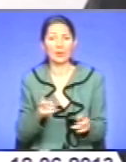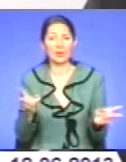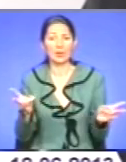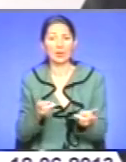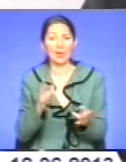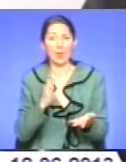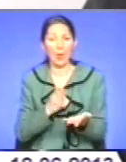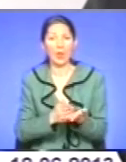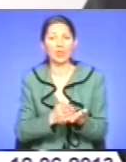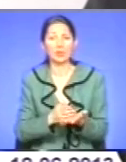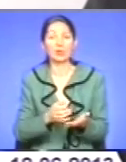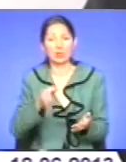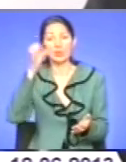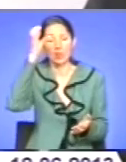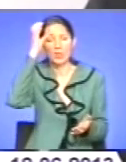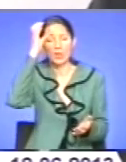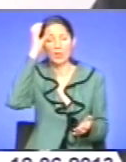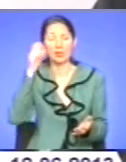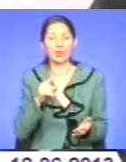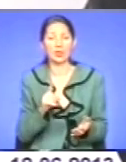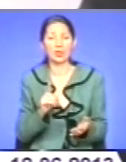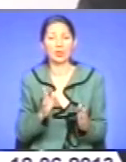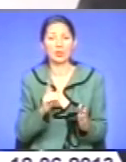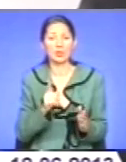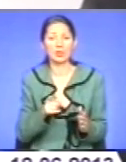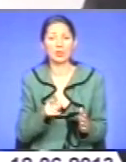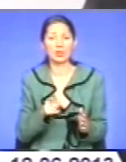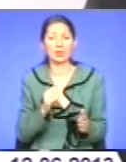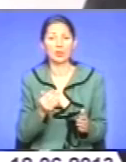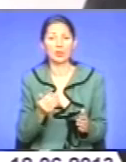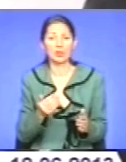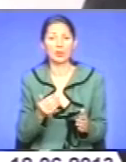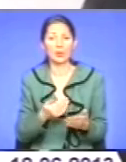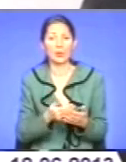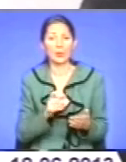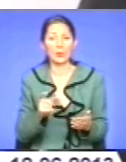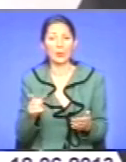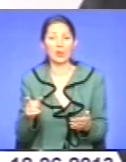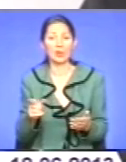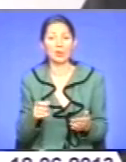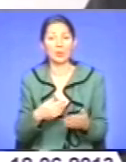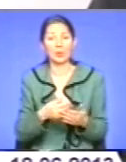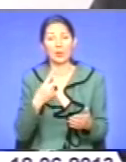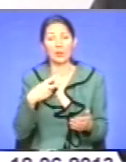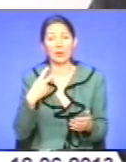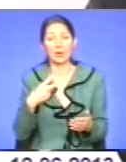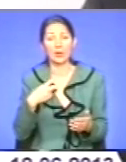очіють певне знання, і тільки тих беру під увагу. От люди від 20-22 роки до